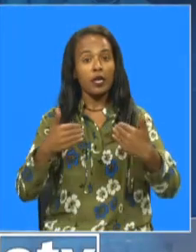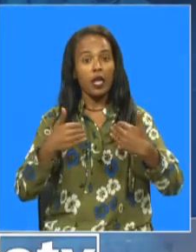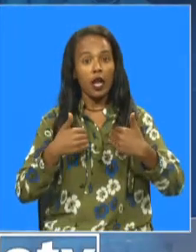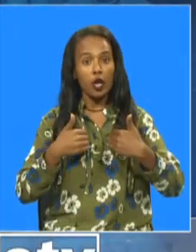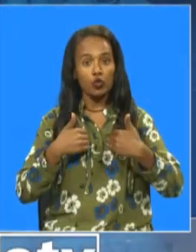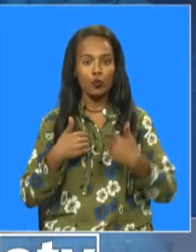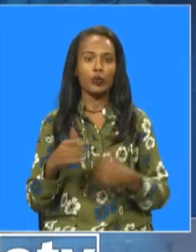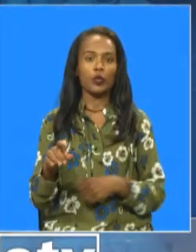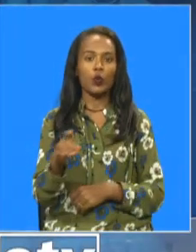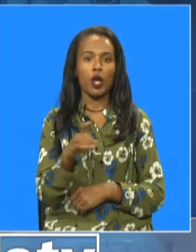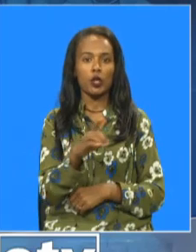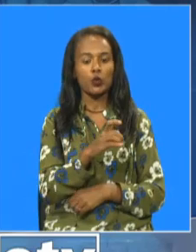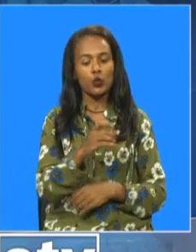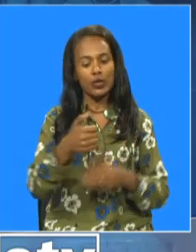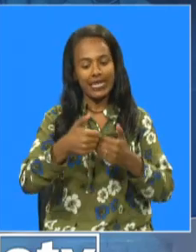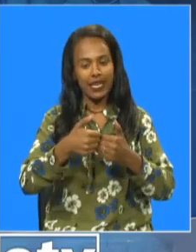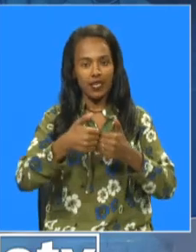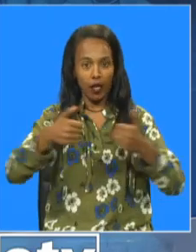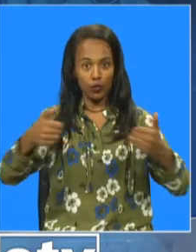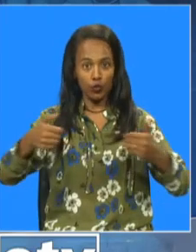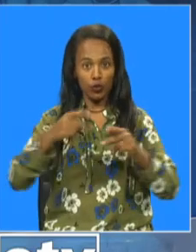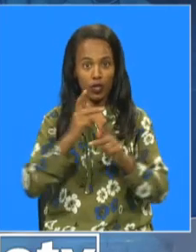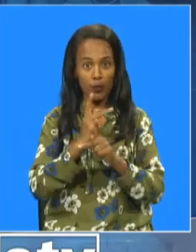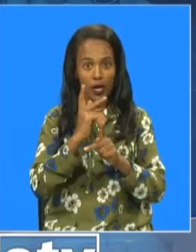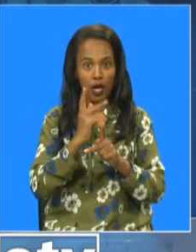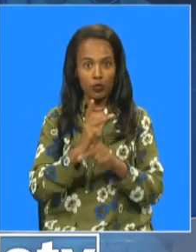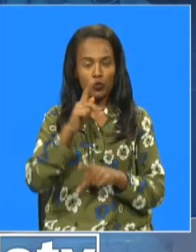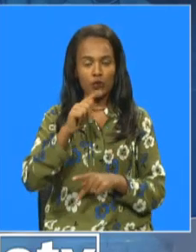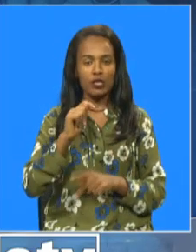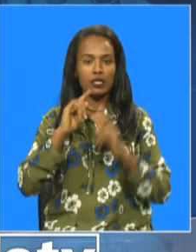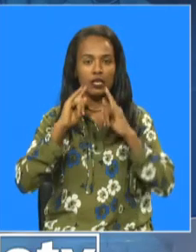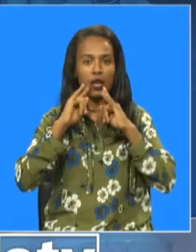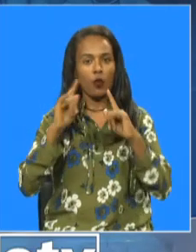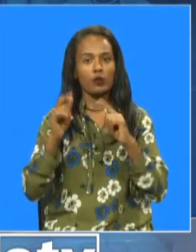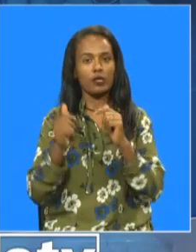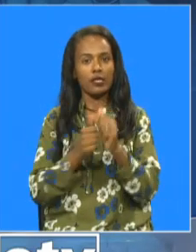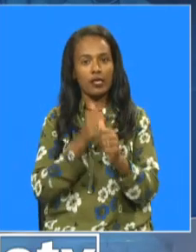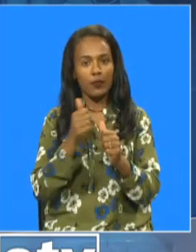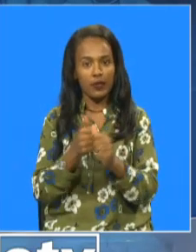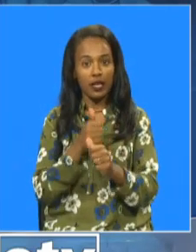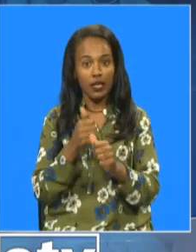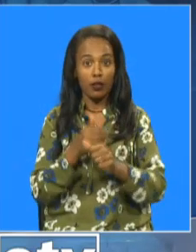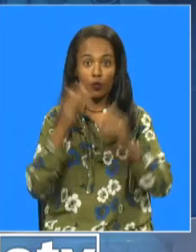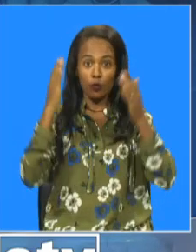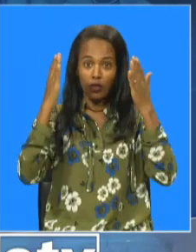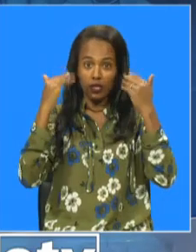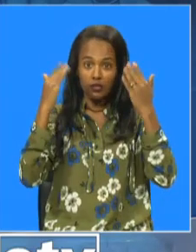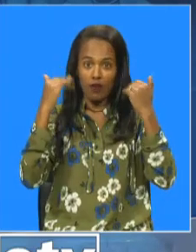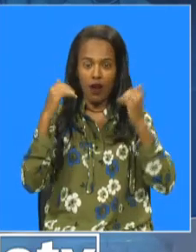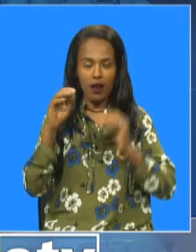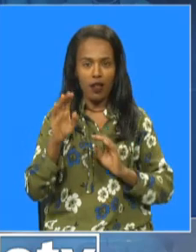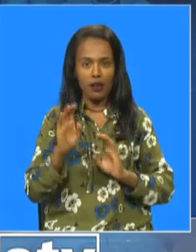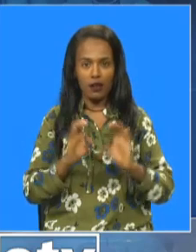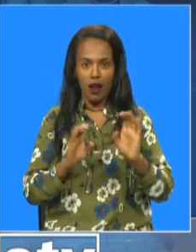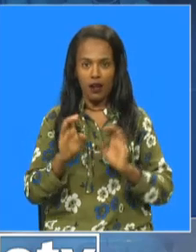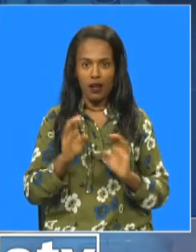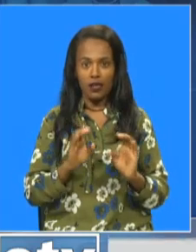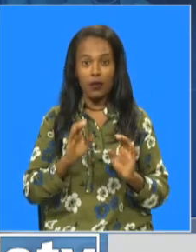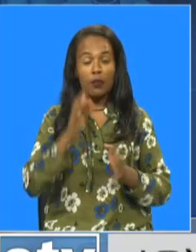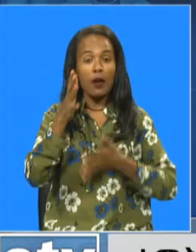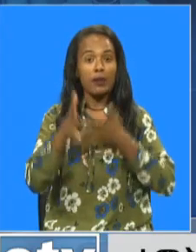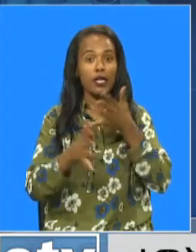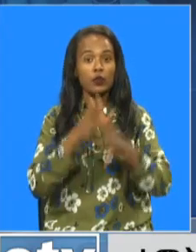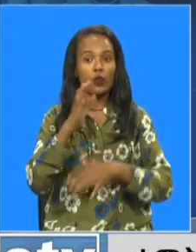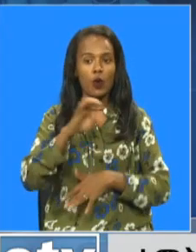በያላችሁበት ሆናችሁ ርቀታችሁን ጠብቃችሁ ይህንን ኢቲቪ ዜና 57 እንደምትከታተሉ ተስፋ እናደርጋለን።